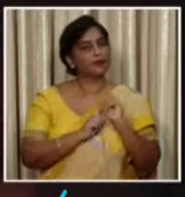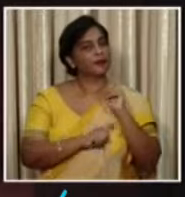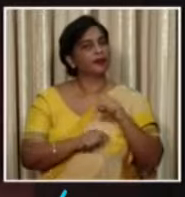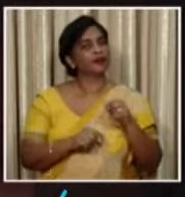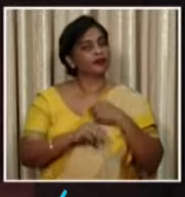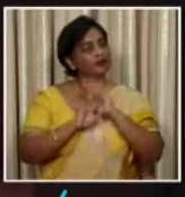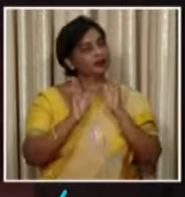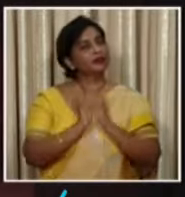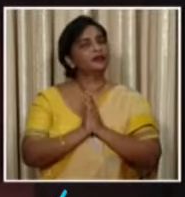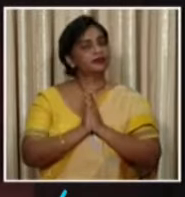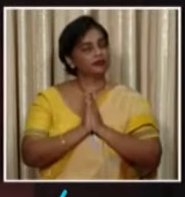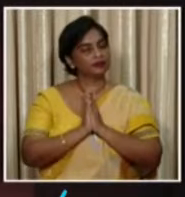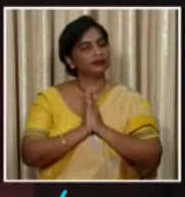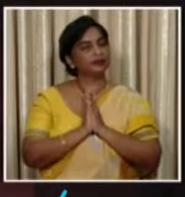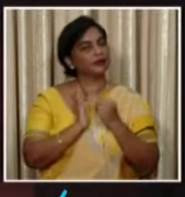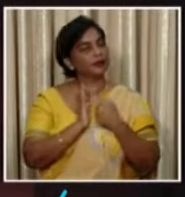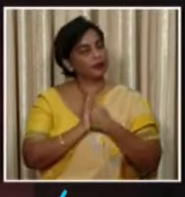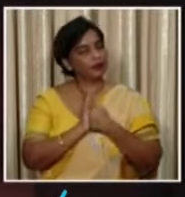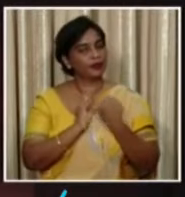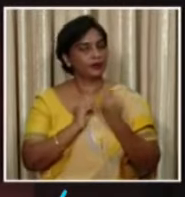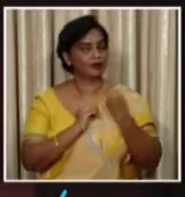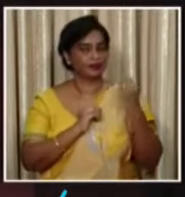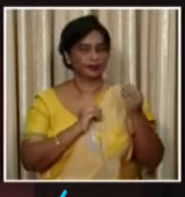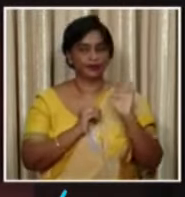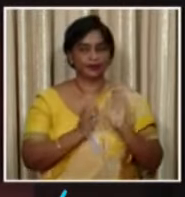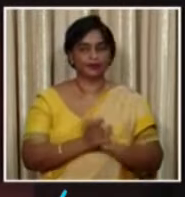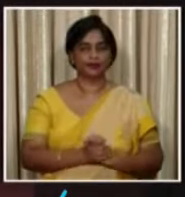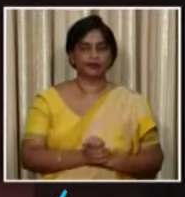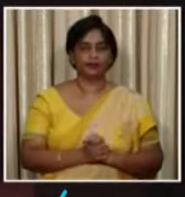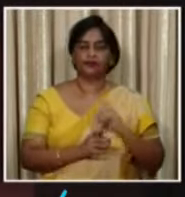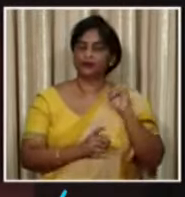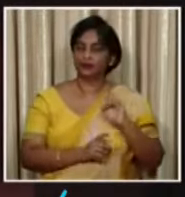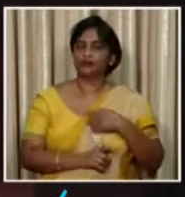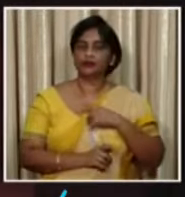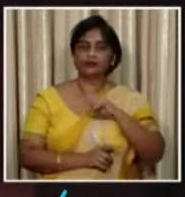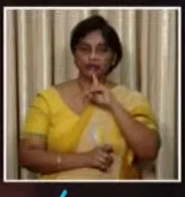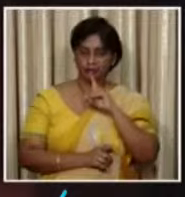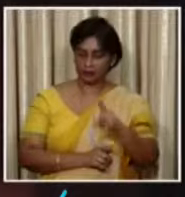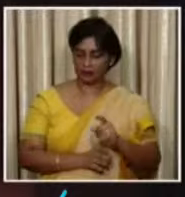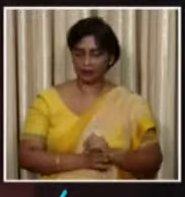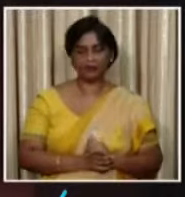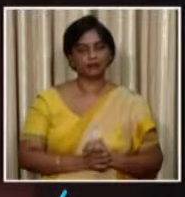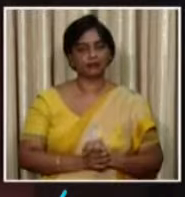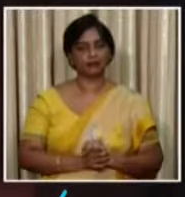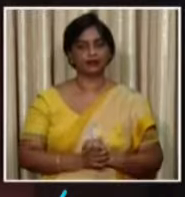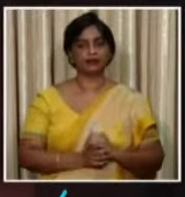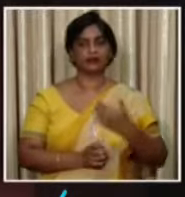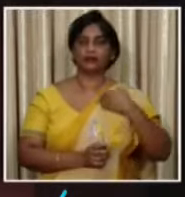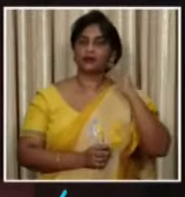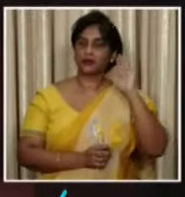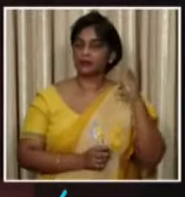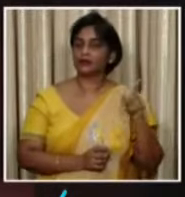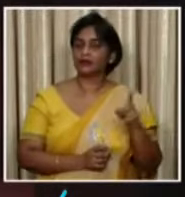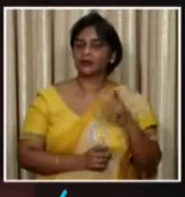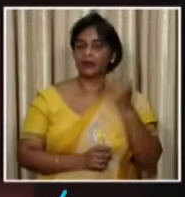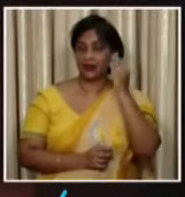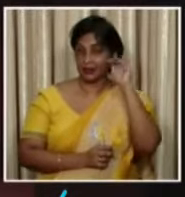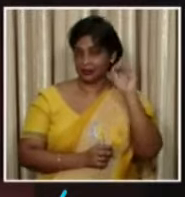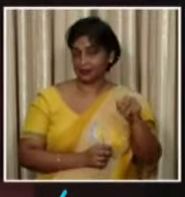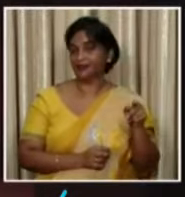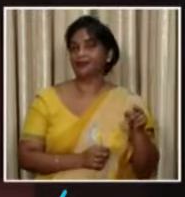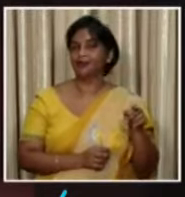පාර්ලිමේන්තුවේ සිරු දෙනාගේම ගරුත්වය හිමි යුතු කාරණාවක්. ඒ නිසා මම යෝජනා කරනවා විශේෂයෙන්ම මේ චරිත්මා